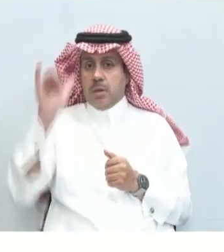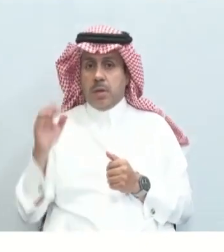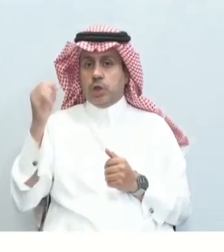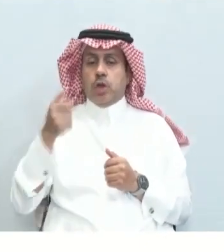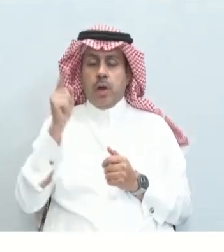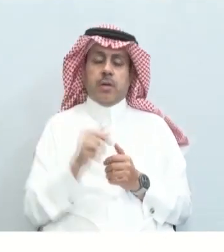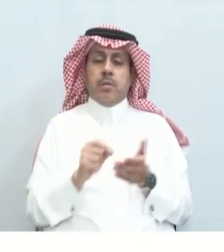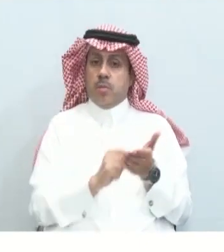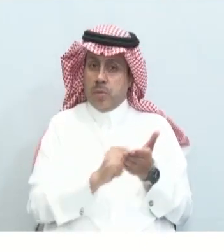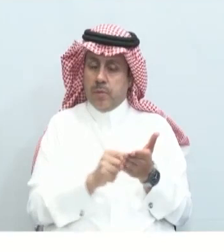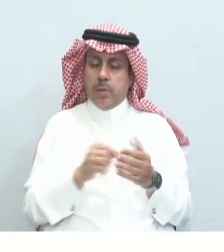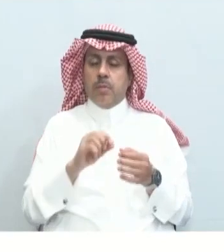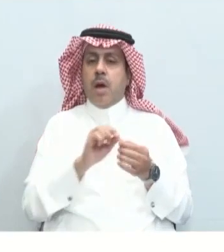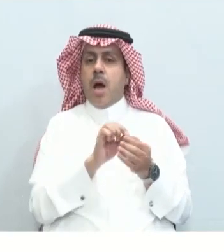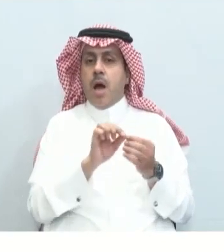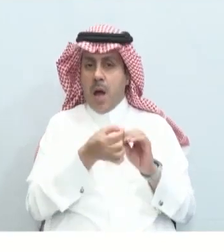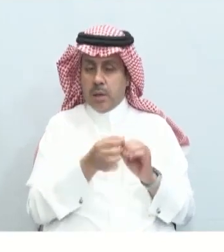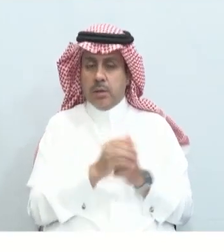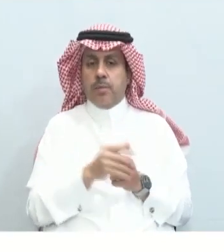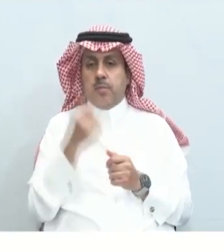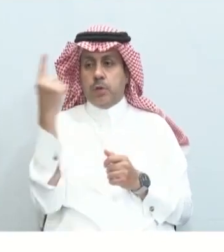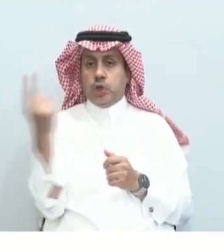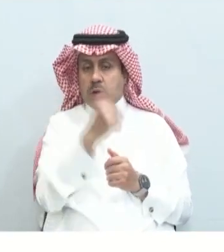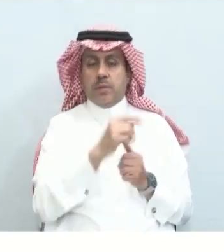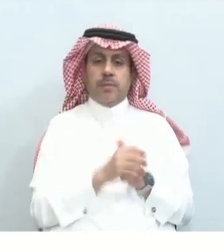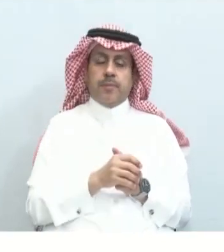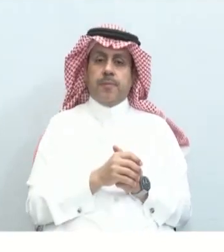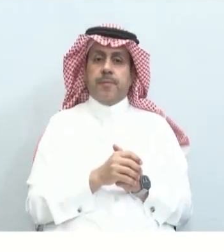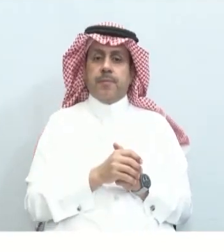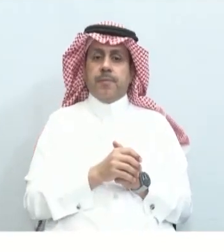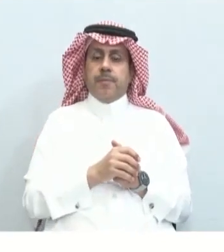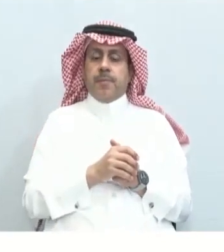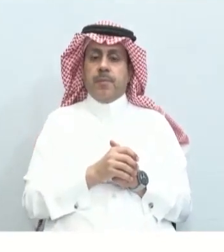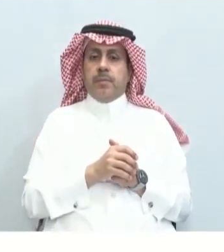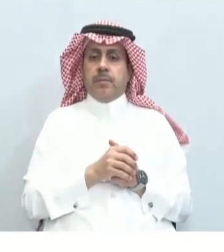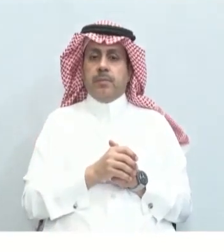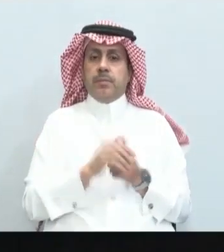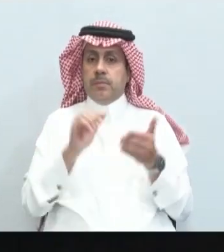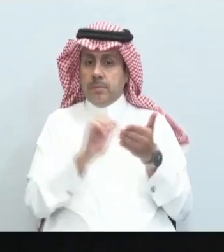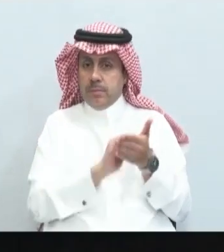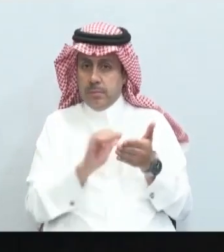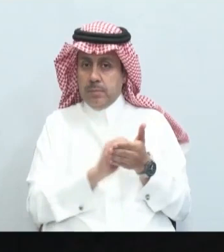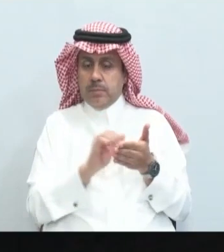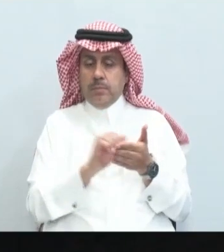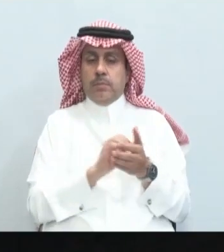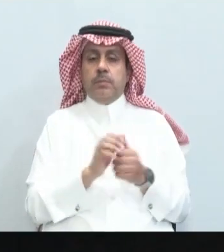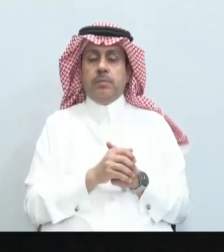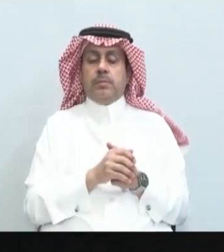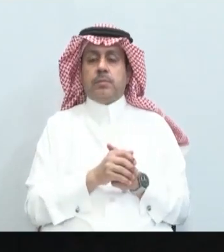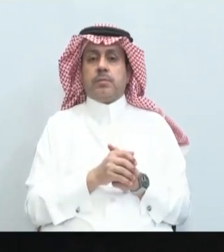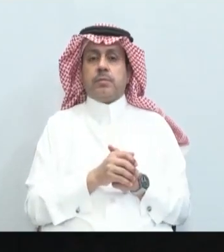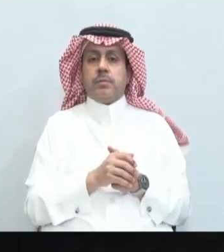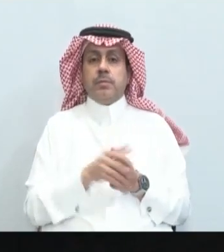بين شخصين بين شخصين هذا هذه الاشياء الشروط التي جعلها